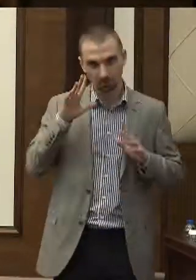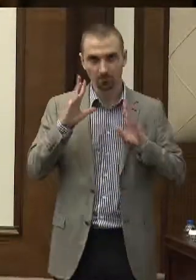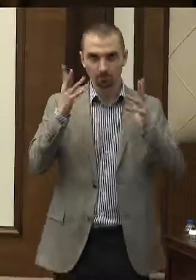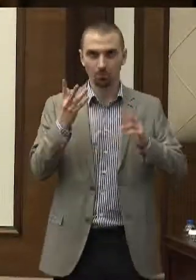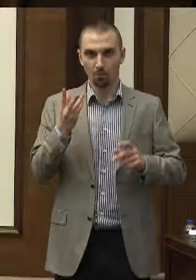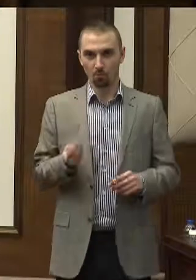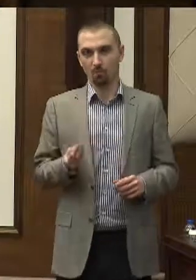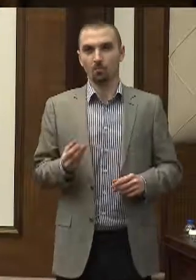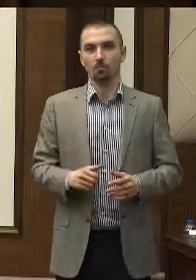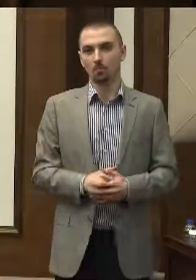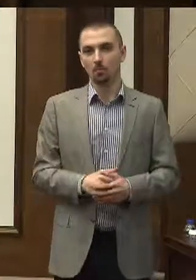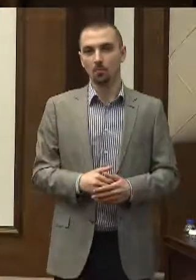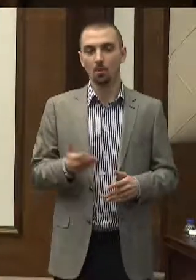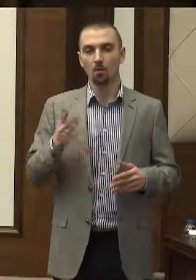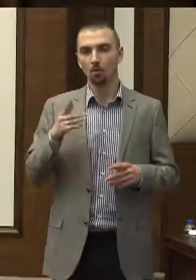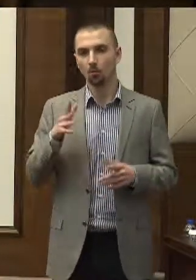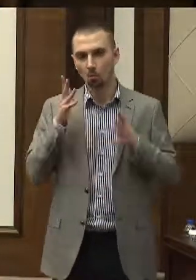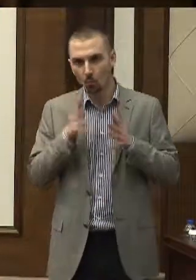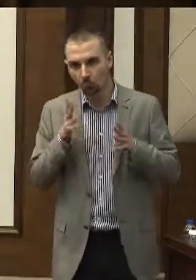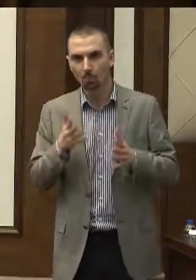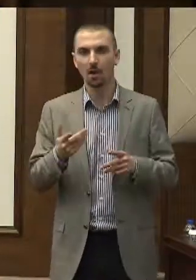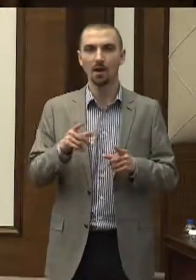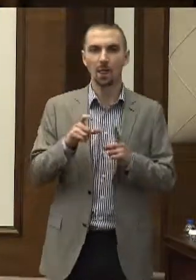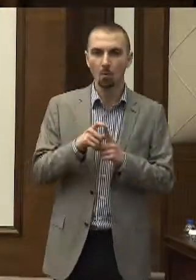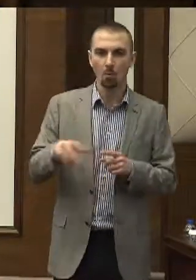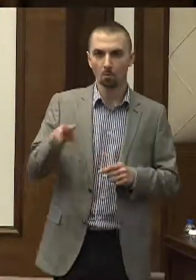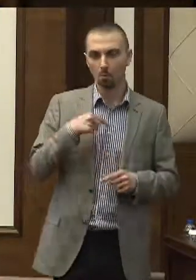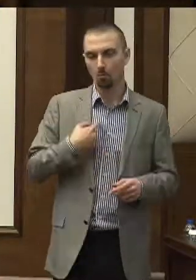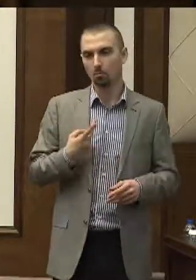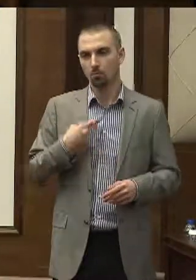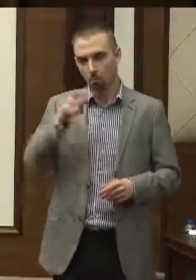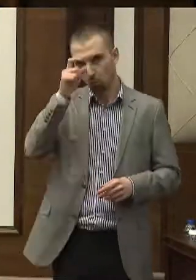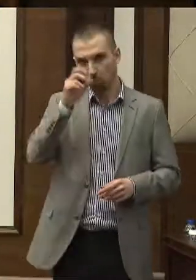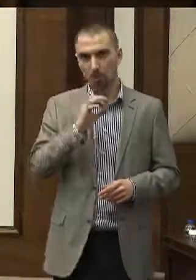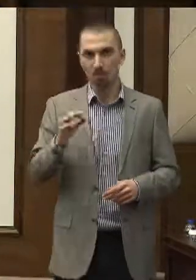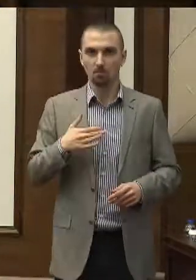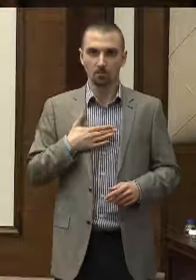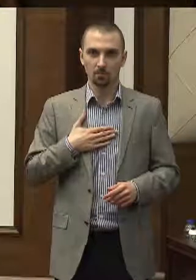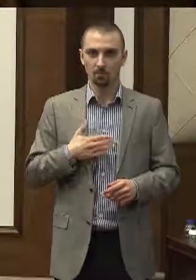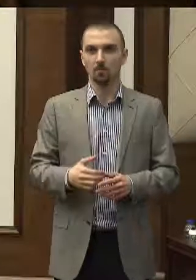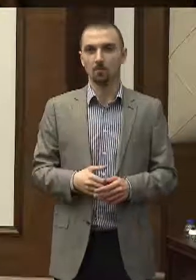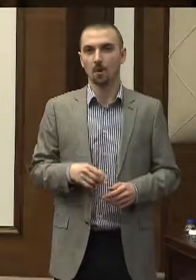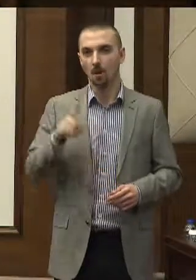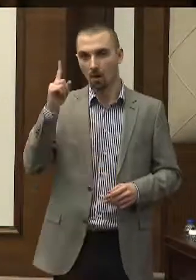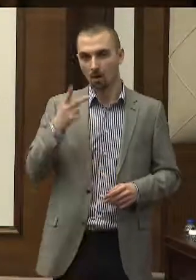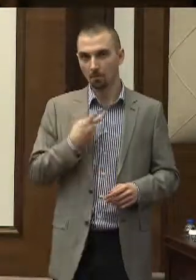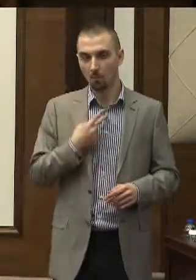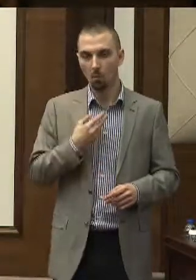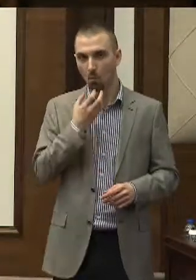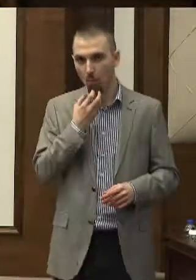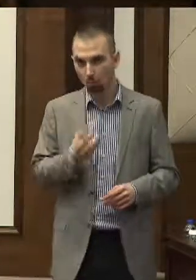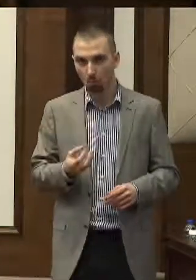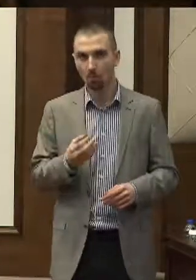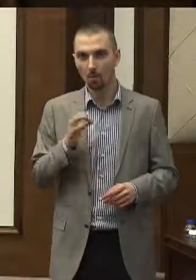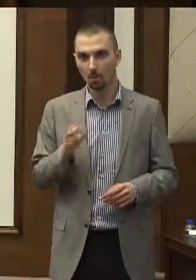de, Müslümanlık da, demokrasi de Türkiye'deymiş. Onun için Allah benim kalan ömrümü de